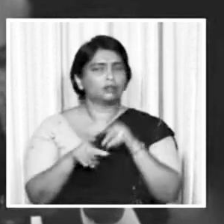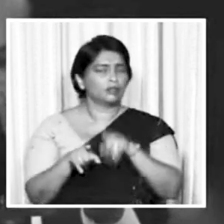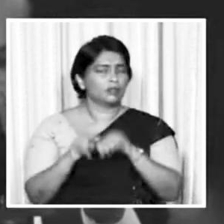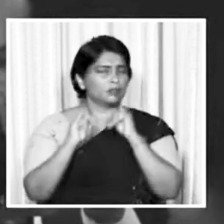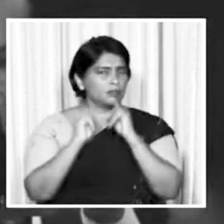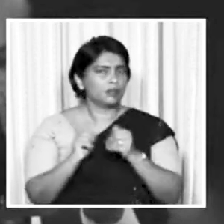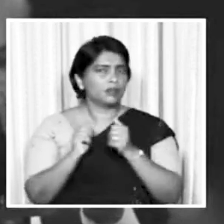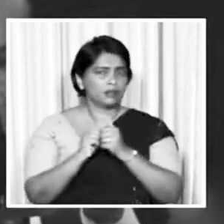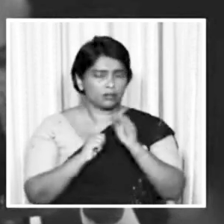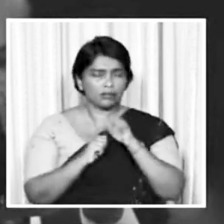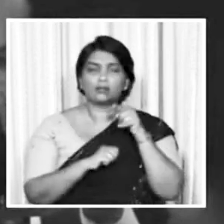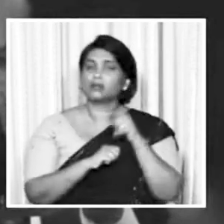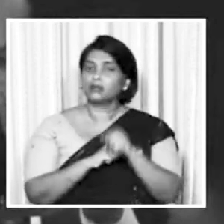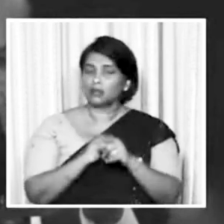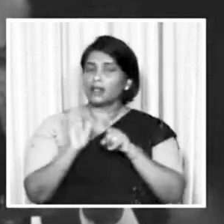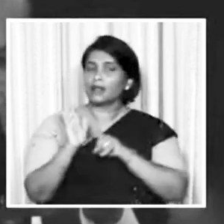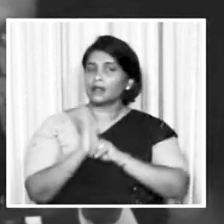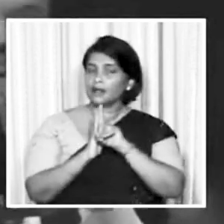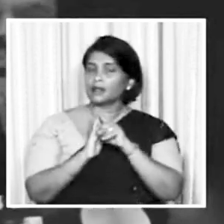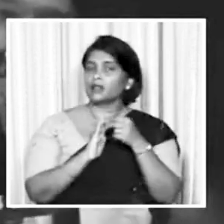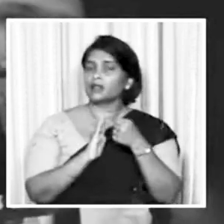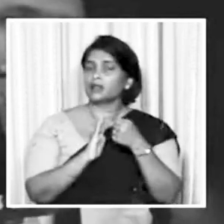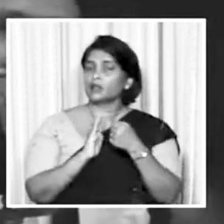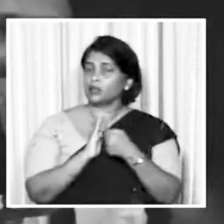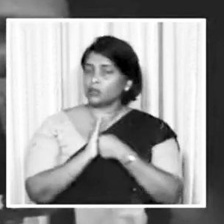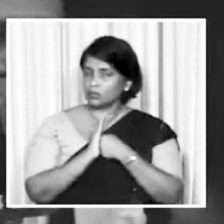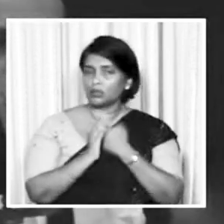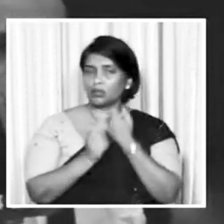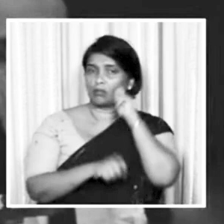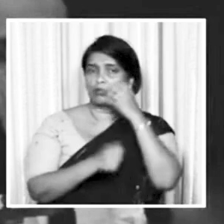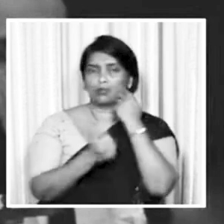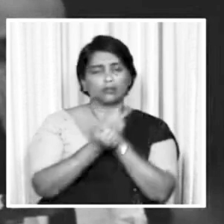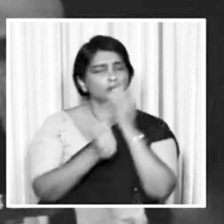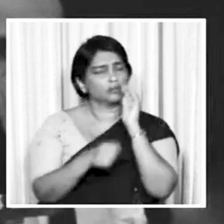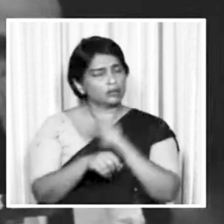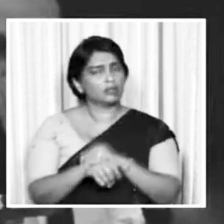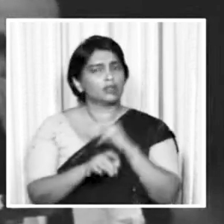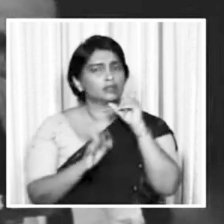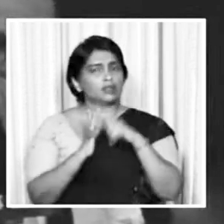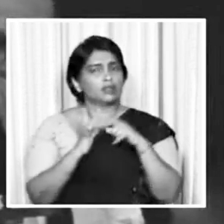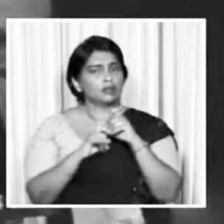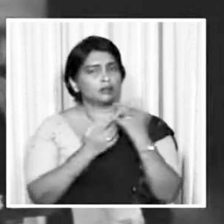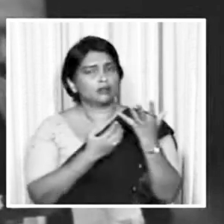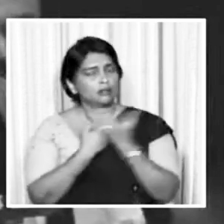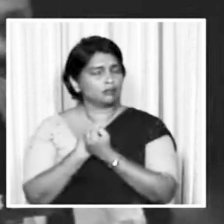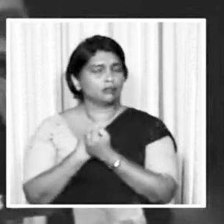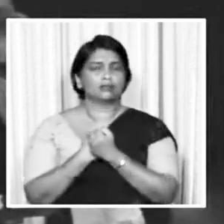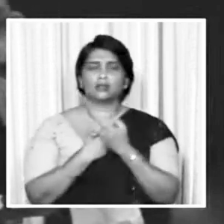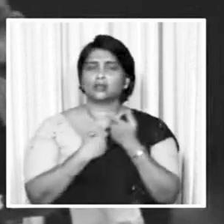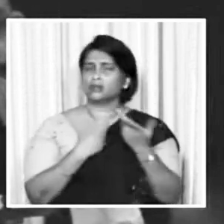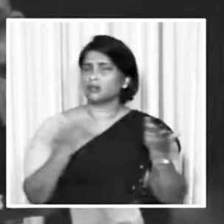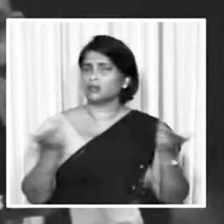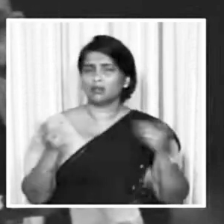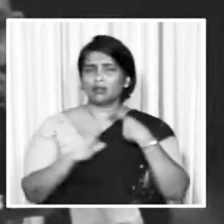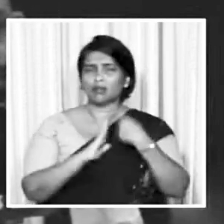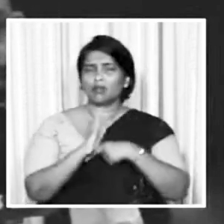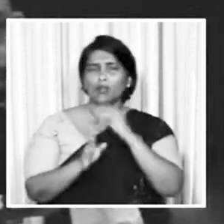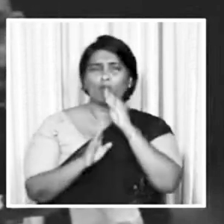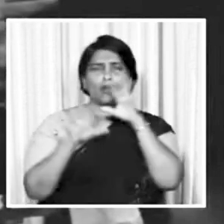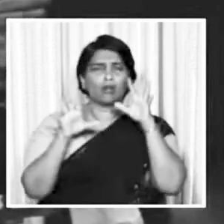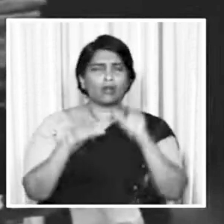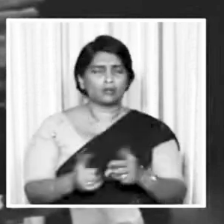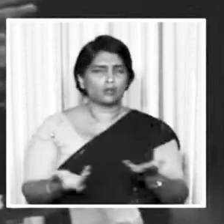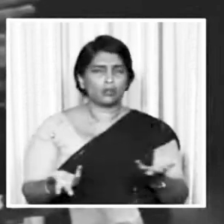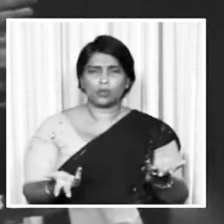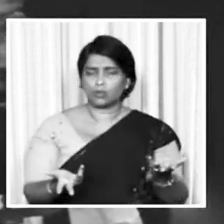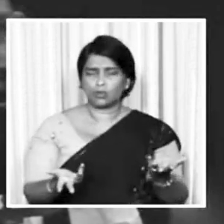பகுதியில் கைது செய்கிறீர்கள், அவர்களை டிஐடி சிஐடிக்கு கூப்பிட்டு விசாரிக்கிறீர்கள். அவை இந்த நாடு யாருக்கு சொந்தமானது? உங்களுக்கு சொந்தம் என்றால்